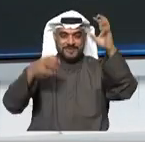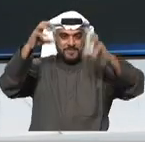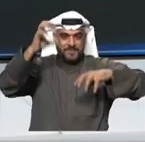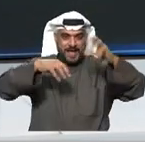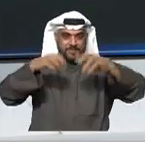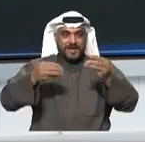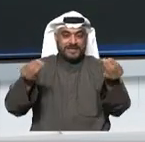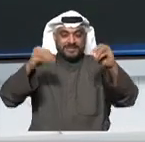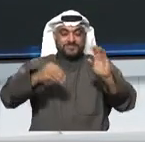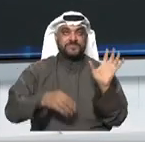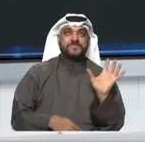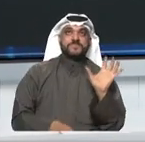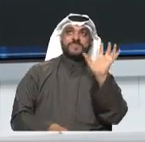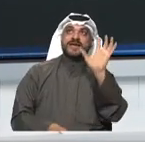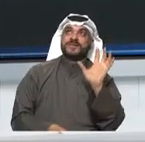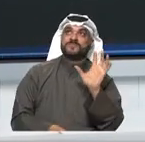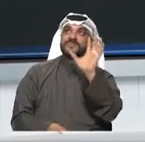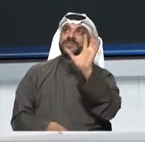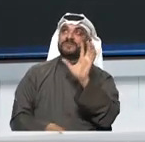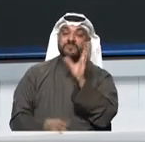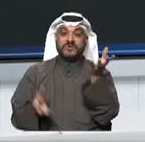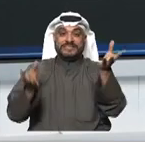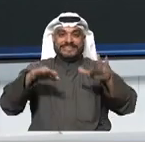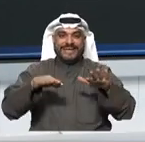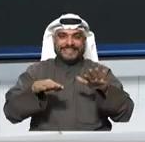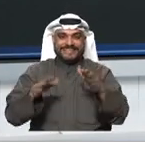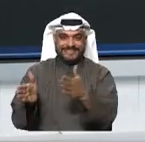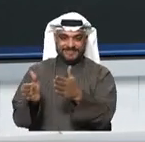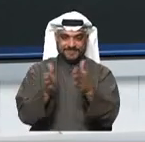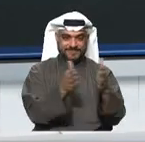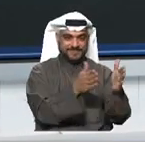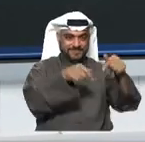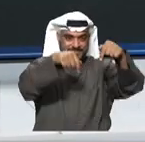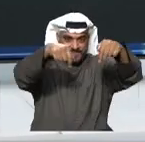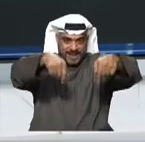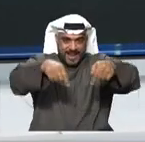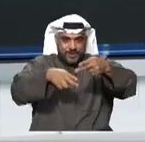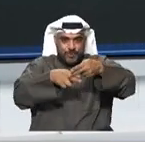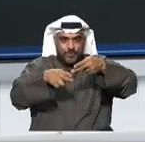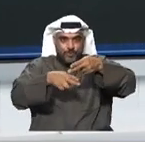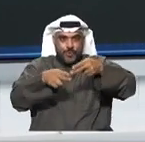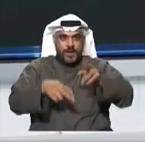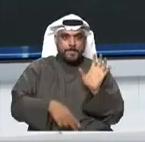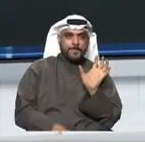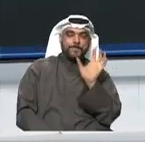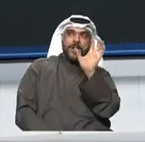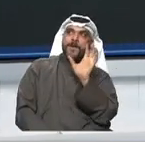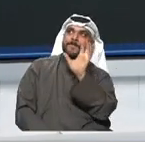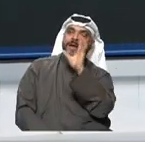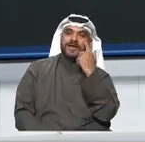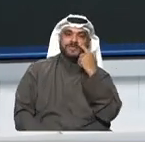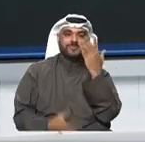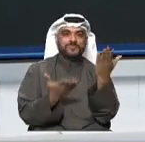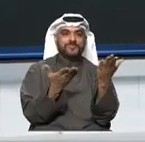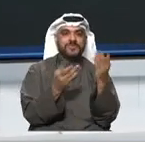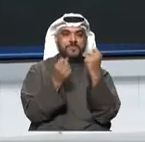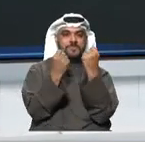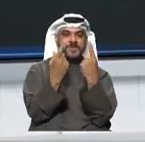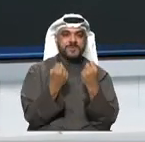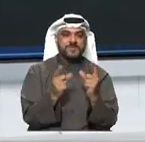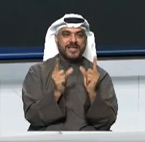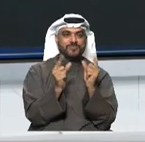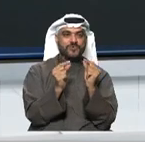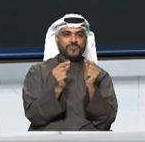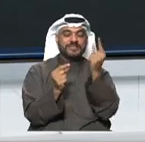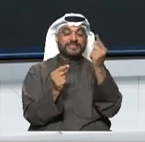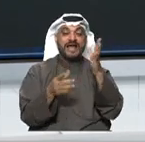تكاثرت معها السحب الممطرة في بعض المناطق. أما الآن الأجواء غائمة جزئيا في معظم مناطق البلاد مع استمرار فرص الأمطار